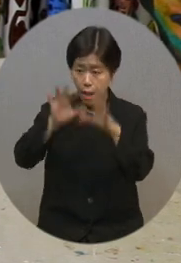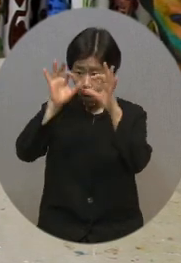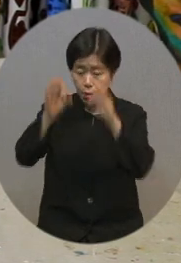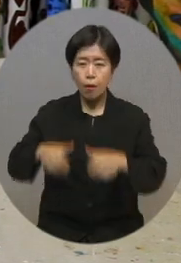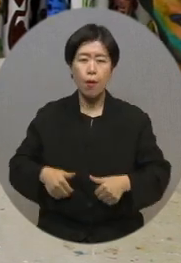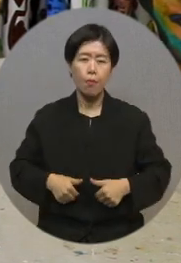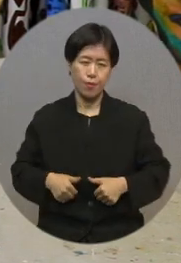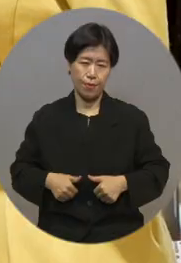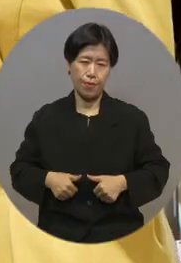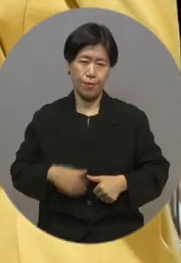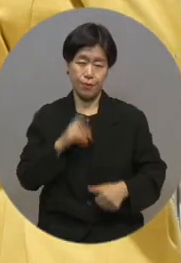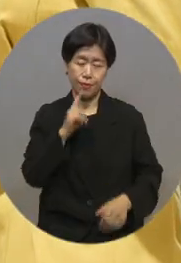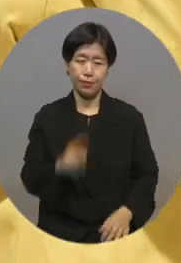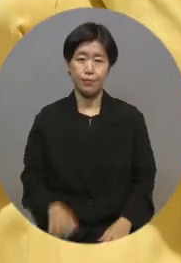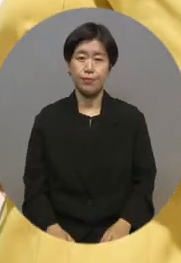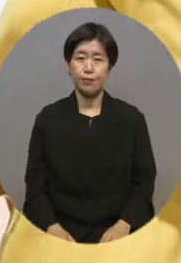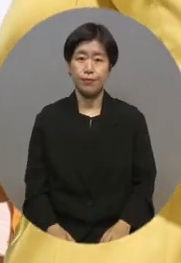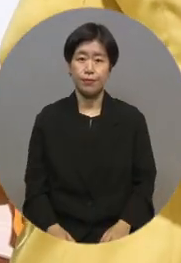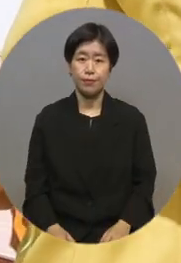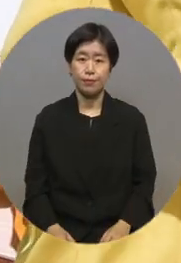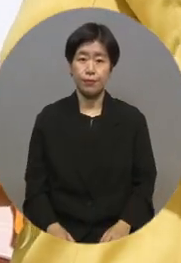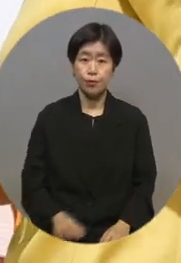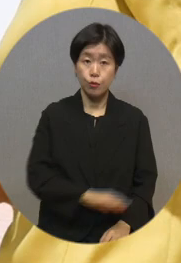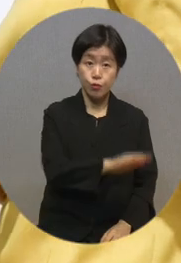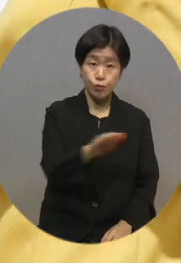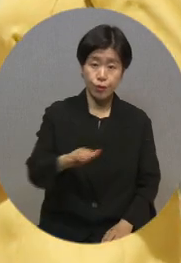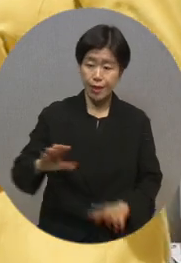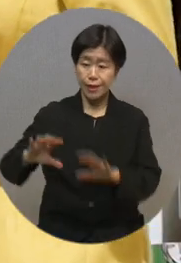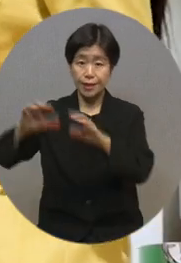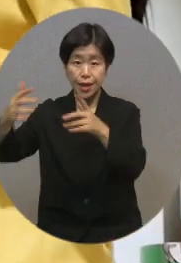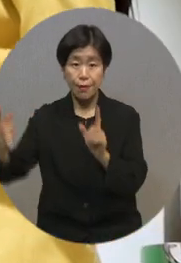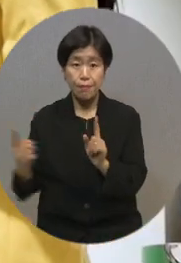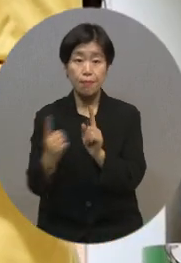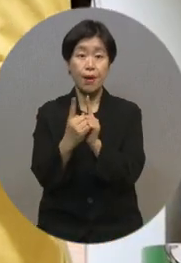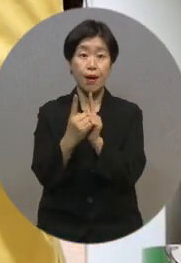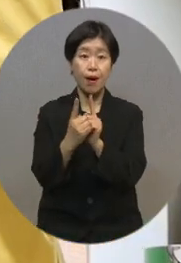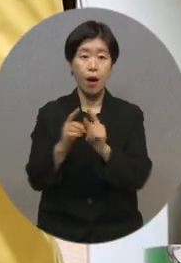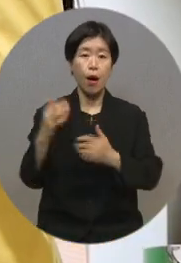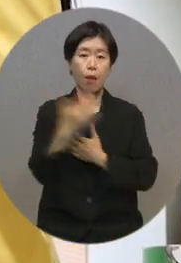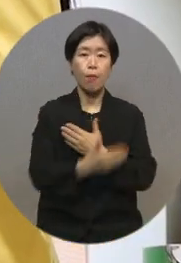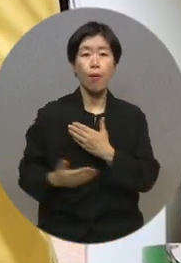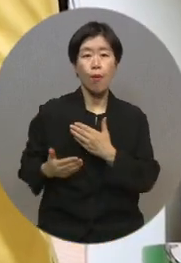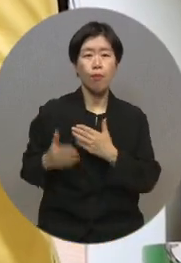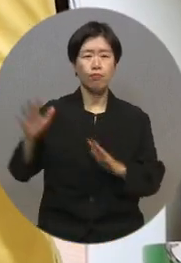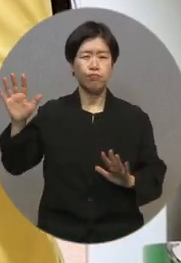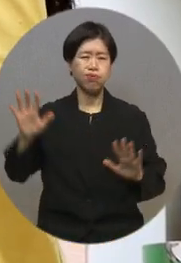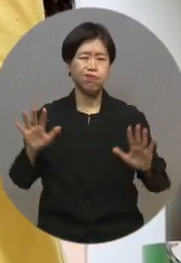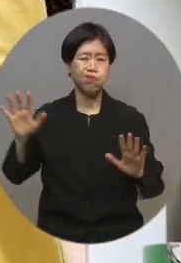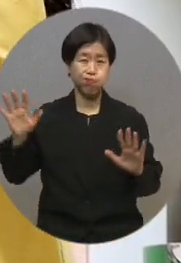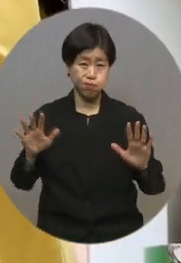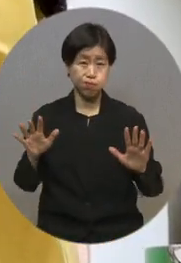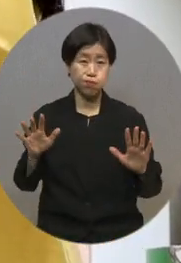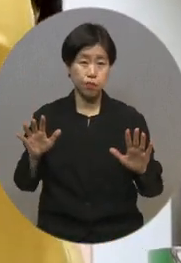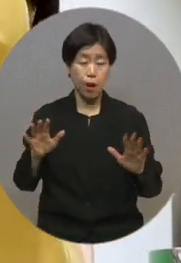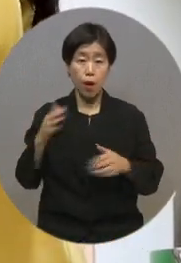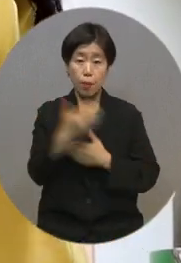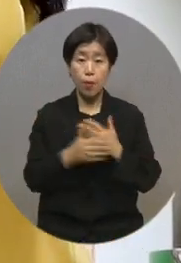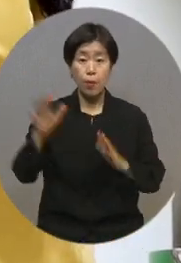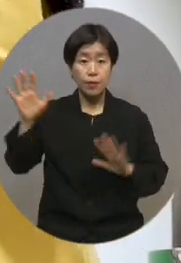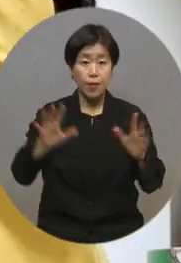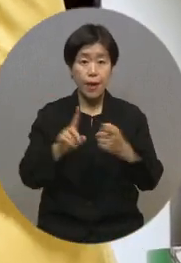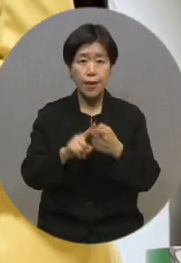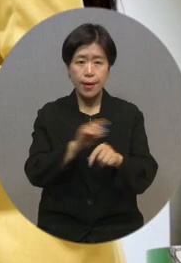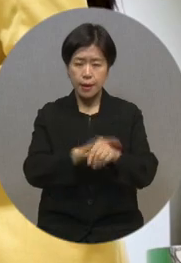말합니다. 우리와 세계가 만나는 원초적인 몸의 변형으로서 몸짓에 대한